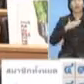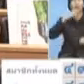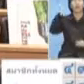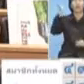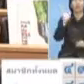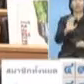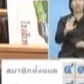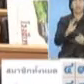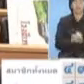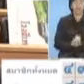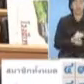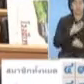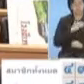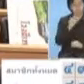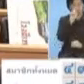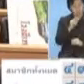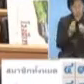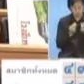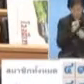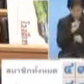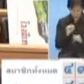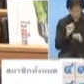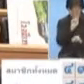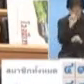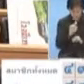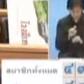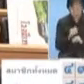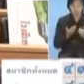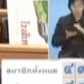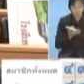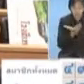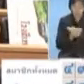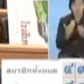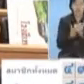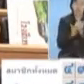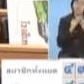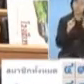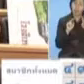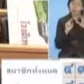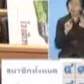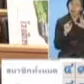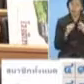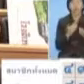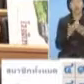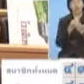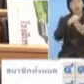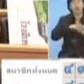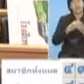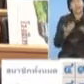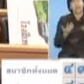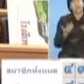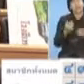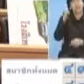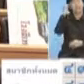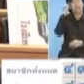ายแต่ผมเชื่อว่าตัวเลขอย่างเงี้ยมันไม่ปกติลงทุนแค่แฟกใบเดียว 2-3 บาทแล้วได้เงินมหาศาลขนาดนี้แล้วไม่ใช่ล็อตนี้ล็อตเดียว